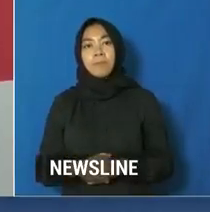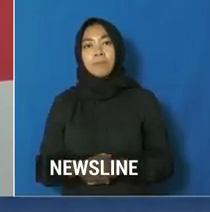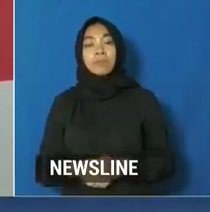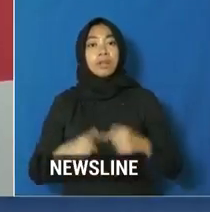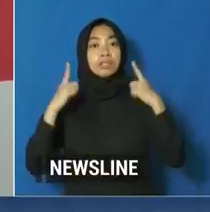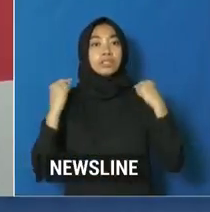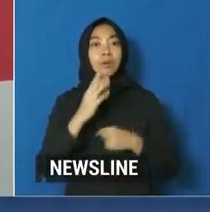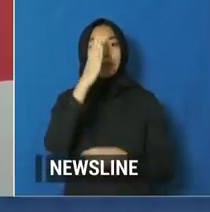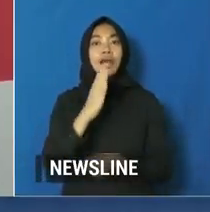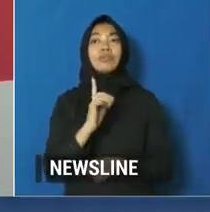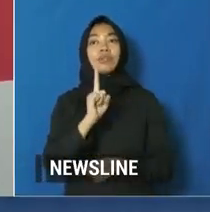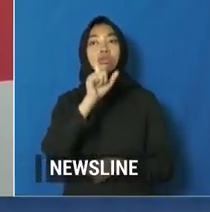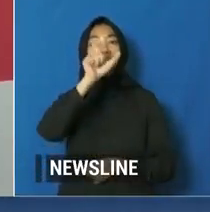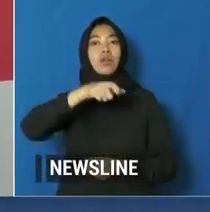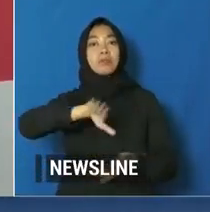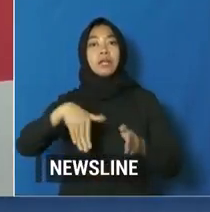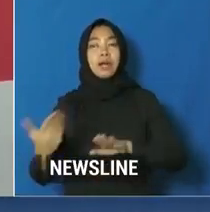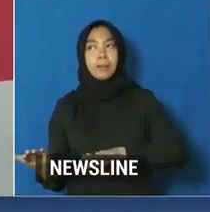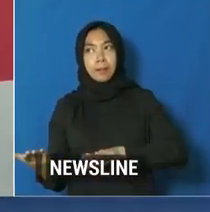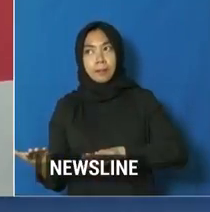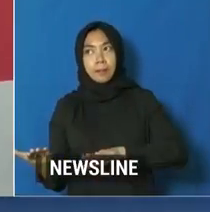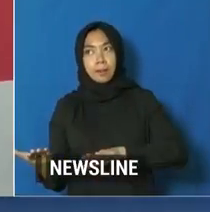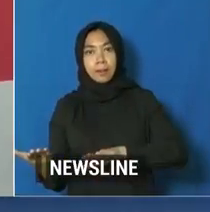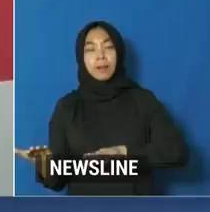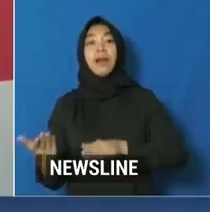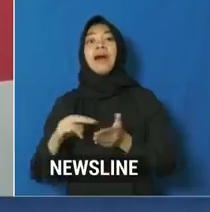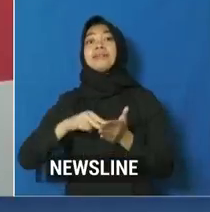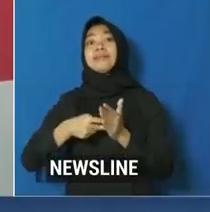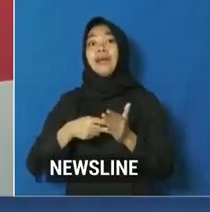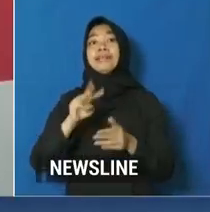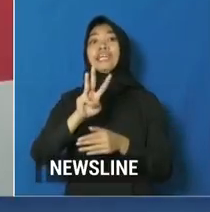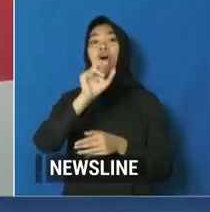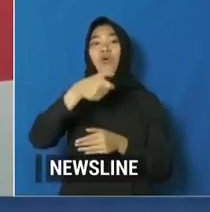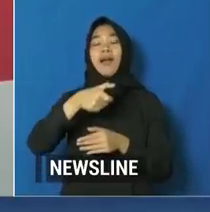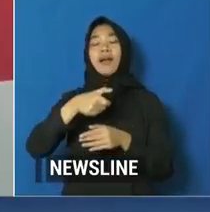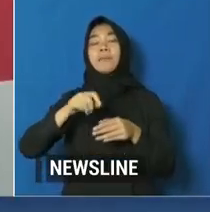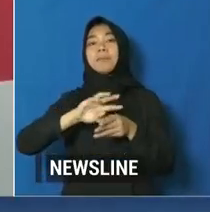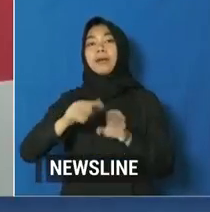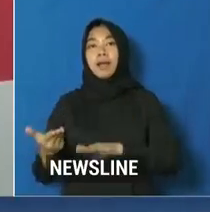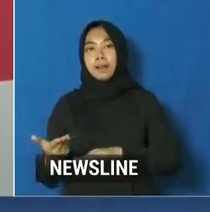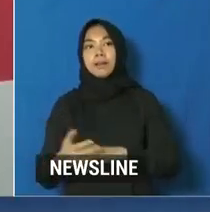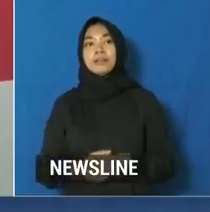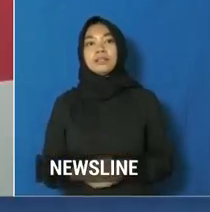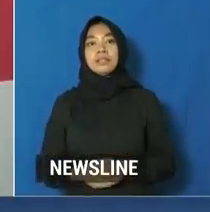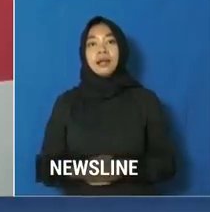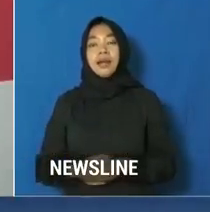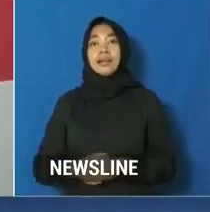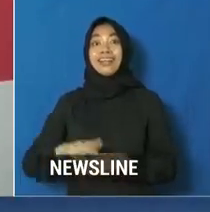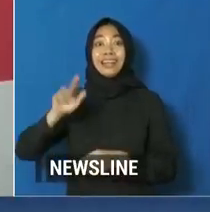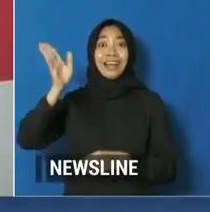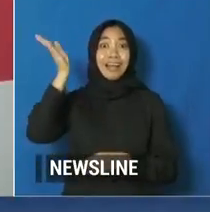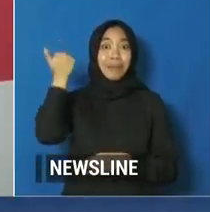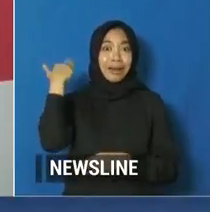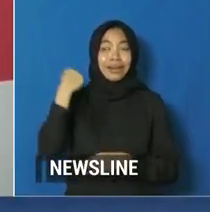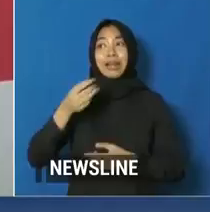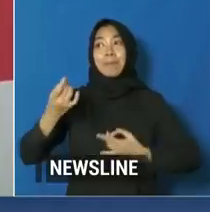Jawa Tengah, 1 orang meninggal, sehingga jumlahnya menjadi 3. Oleh karena itu, kemudian kita lihat dari kematian yang kemarin di Bali